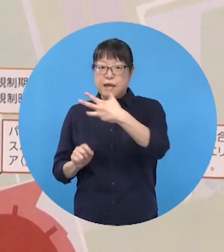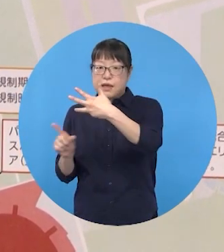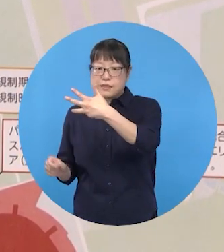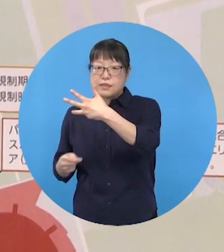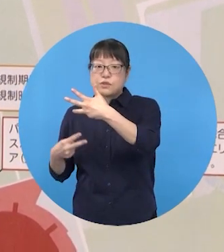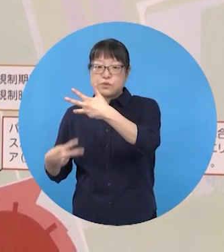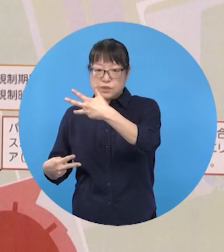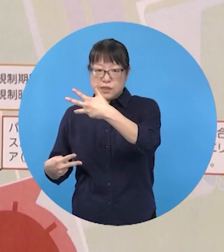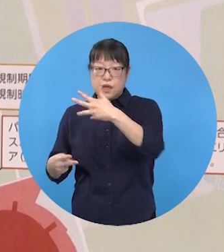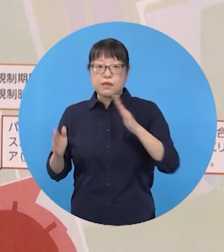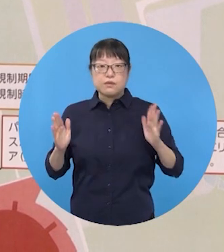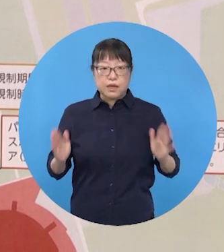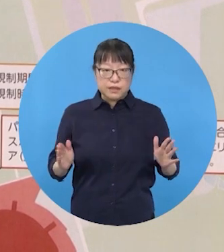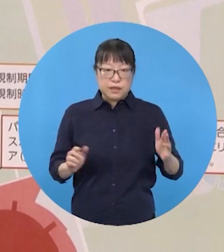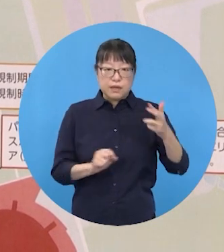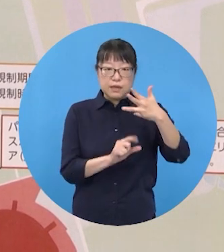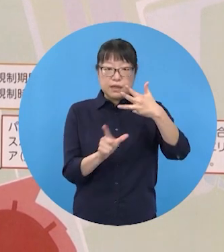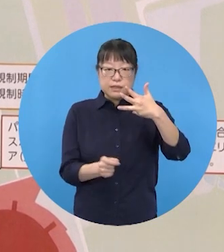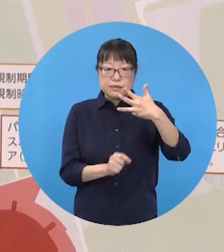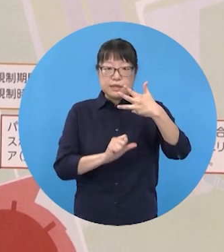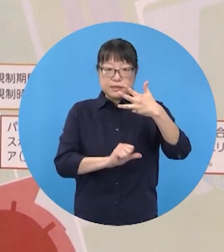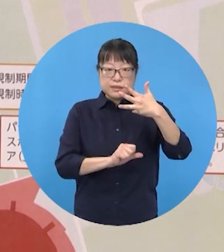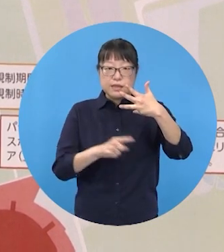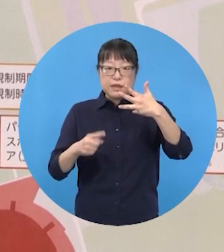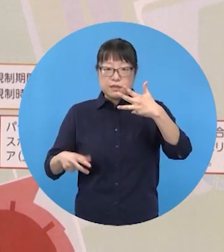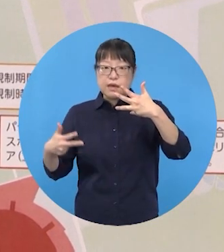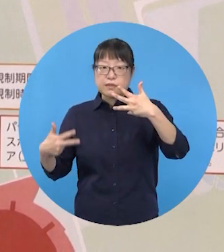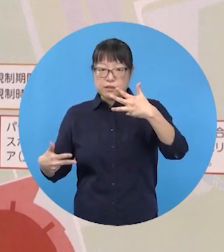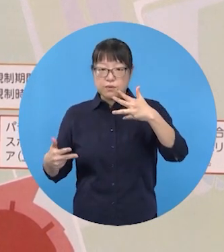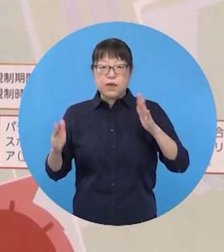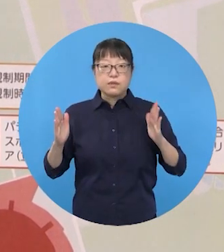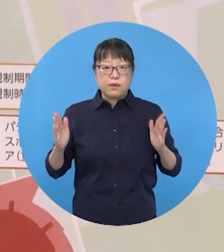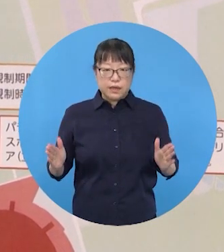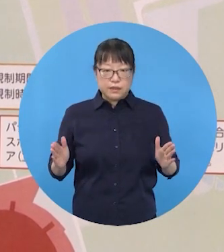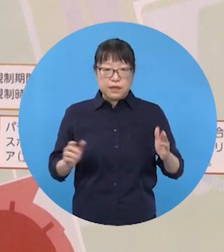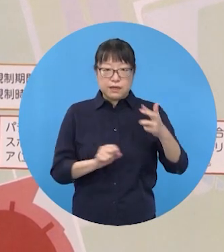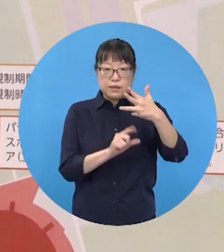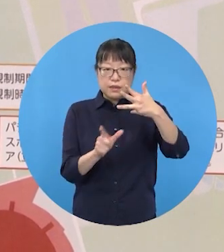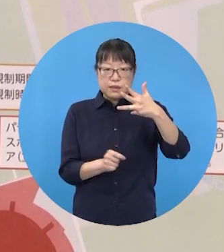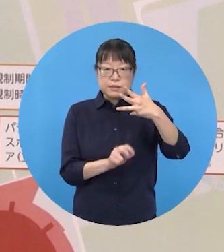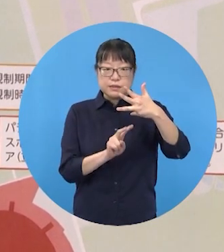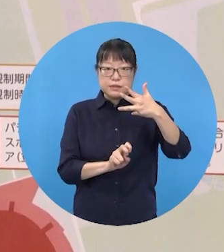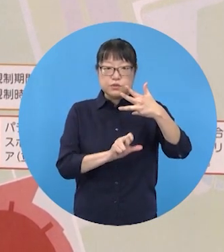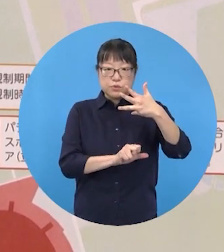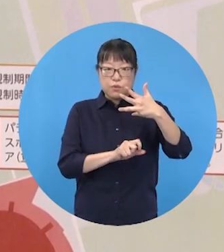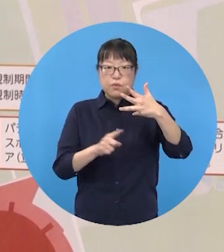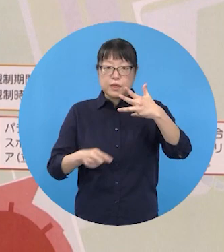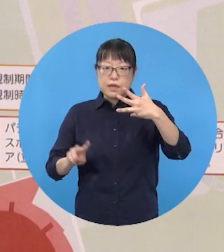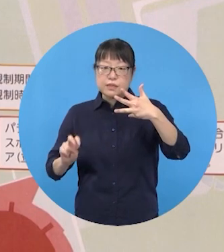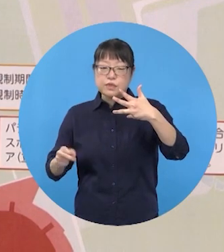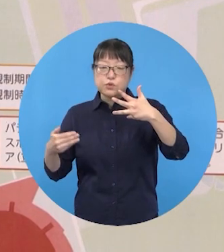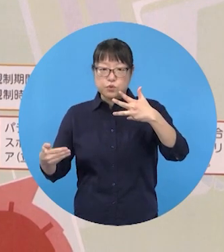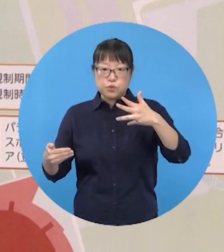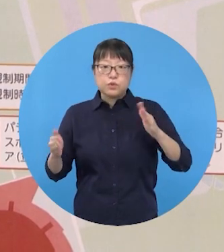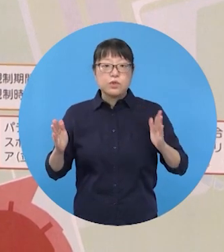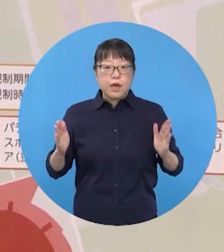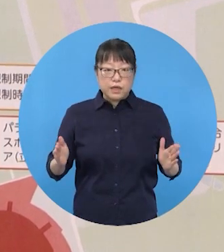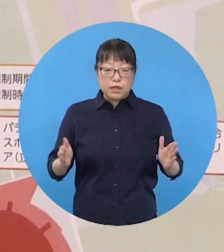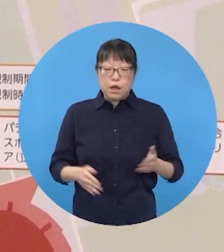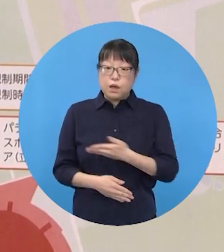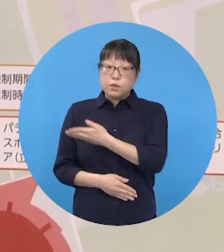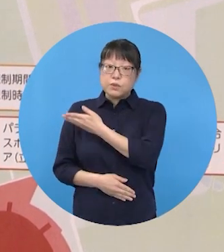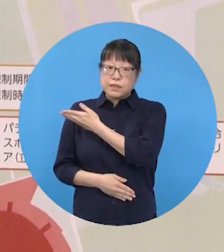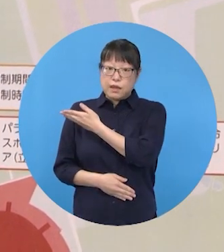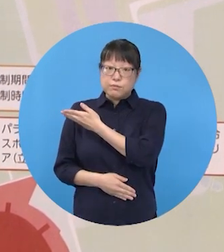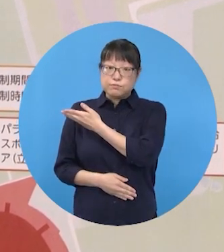日、8月5日から8月7日、8月25日から29日に武蔵野の森総合スポーツプ